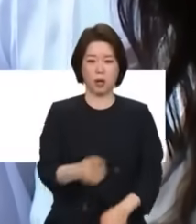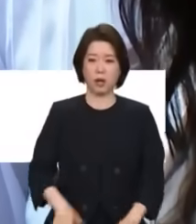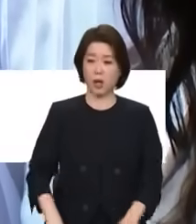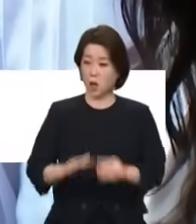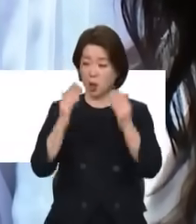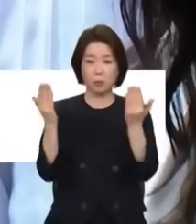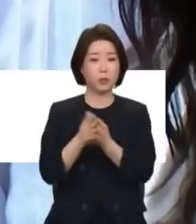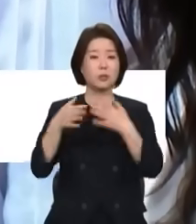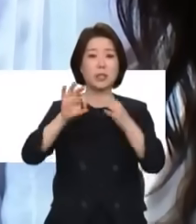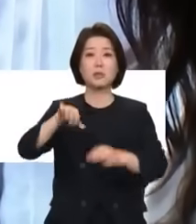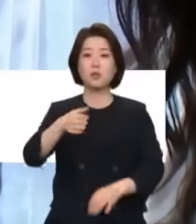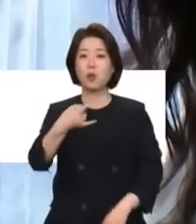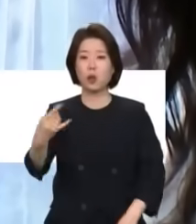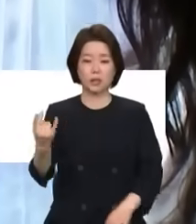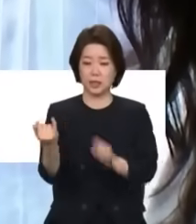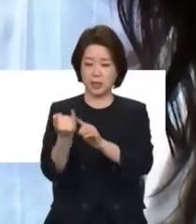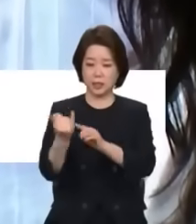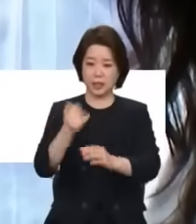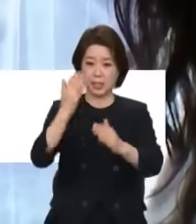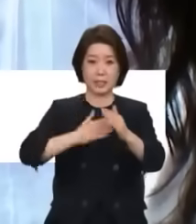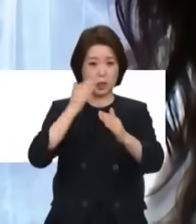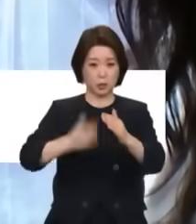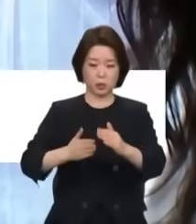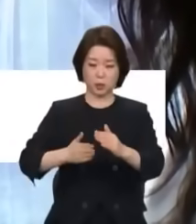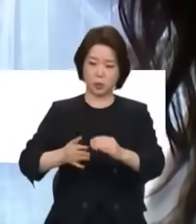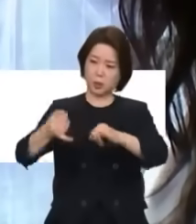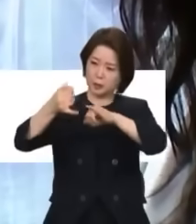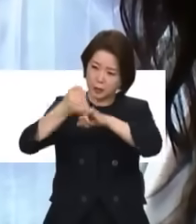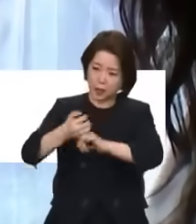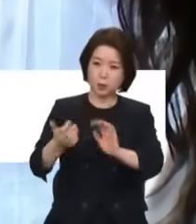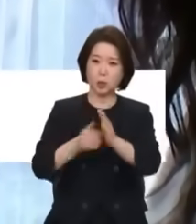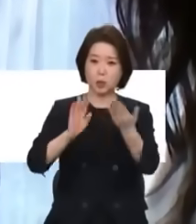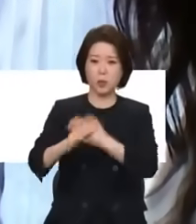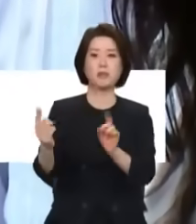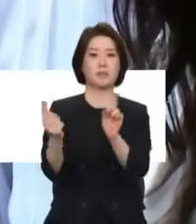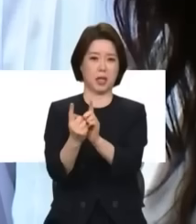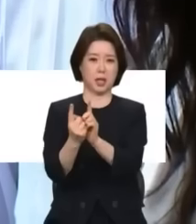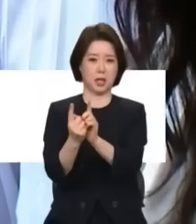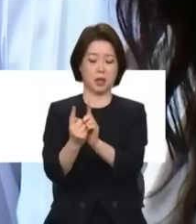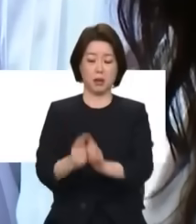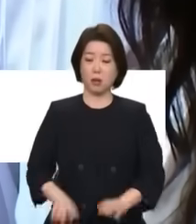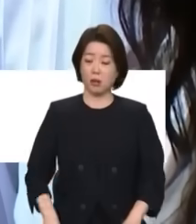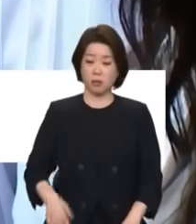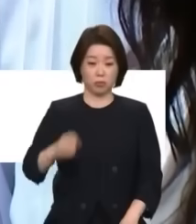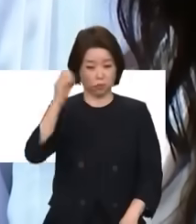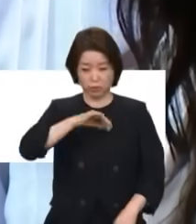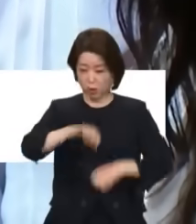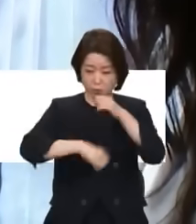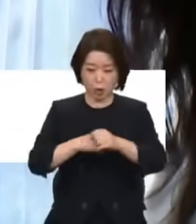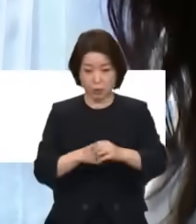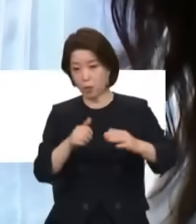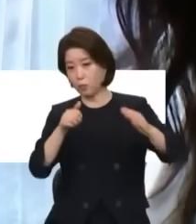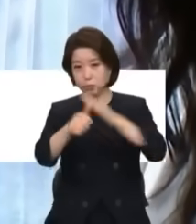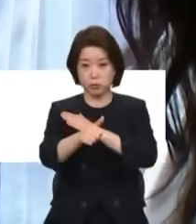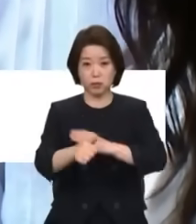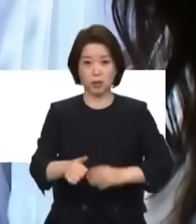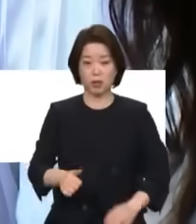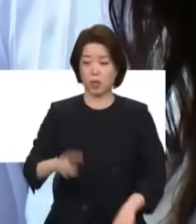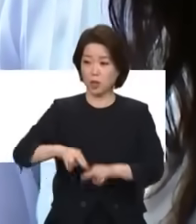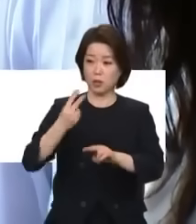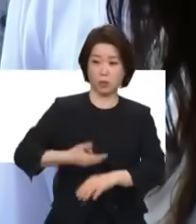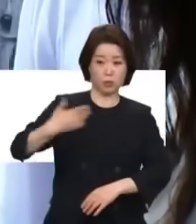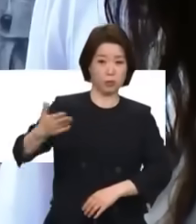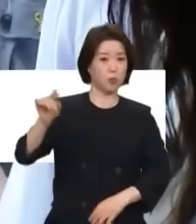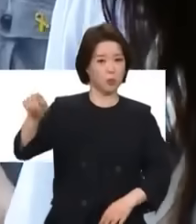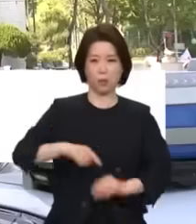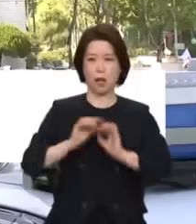김건희 여사 측과 정식으로 합의하에 만남이 이루어진 거지 그냥 푹 치고 들어가서 선물을 주고 나온